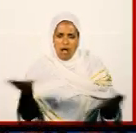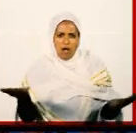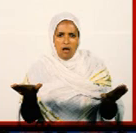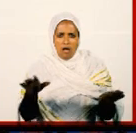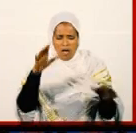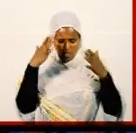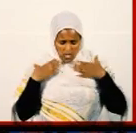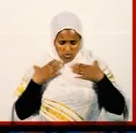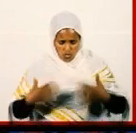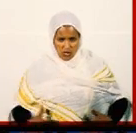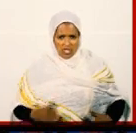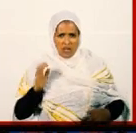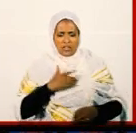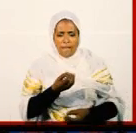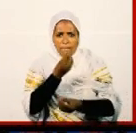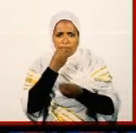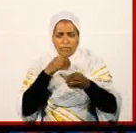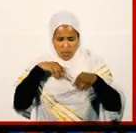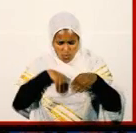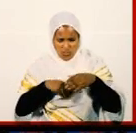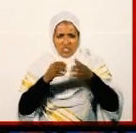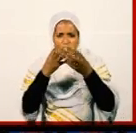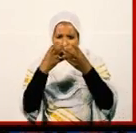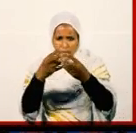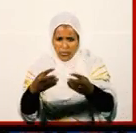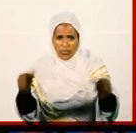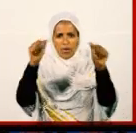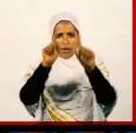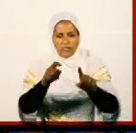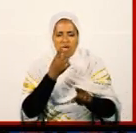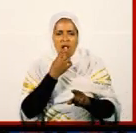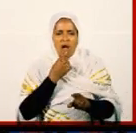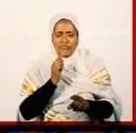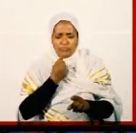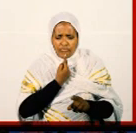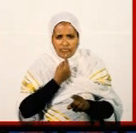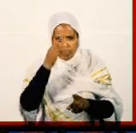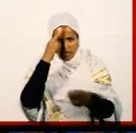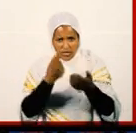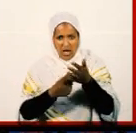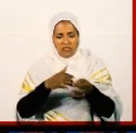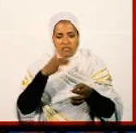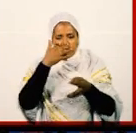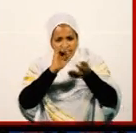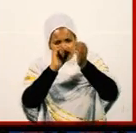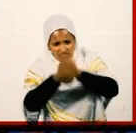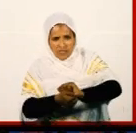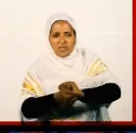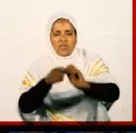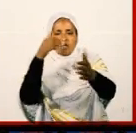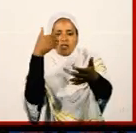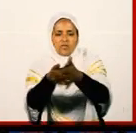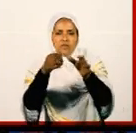በቃ የሰውነታችን የበላነው ምግብ ከውስጣችን እስኪጠፋ ያውም አፋችን ሬትሬት እስኪለው ድረስ ማዓዛው ጠረኑ እስኪቀየር